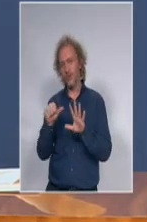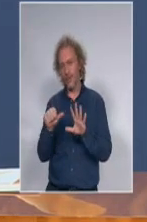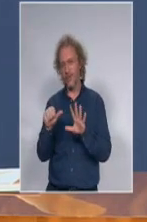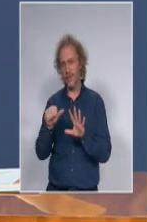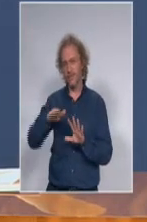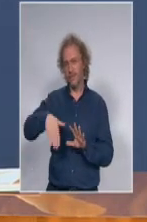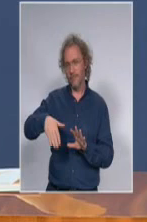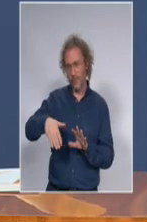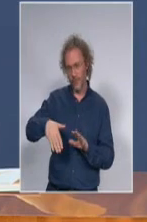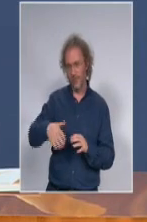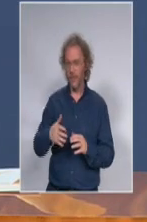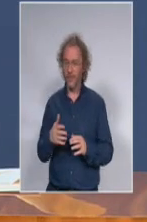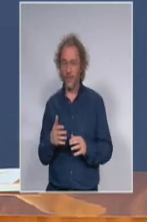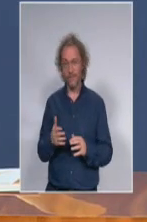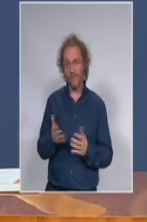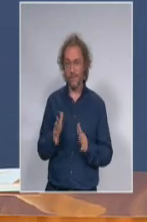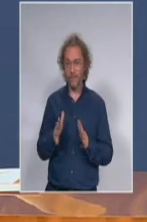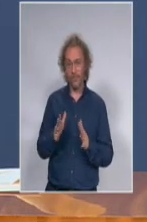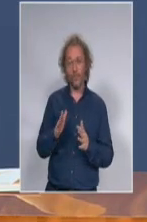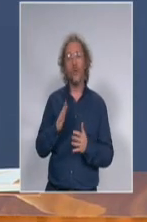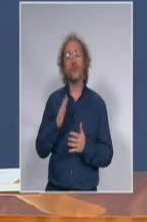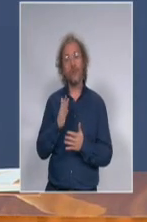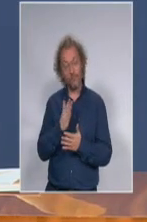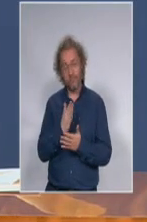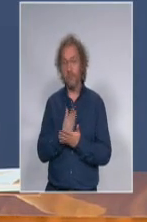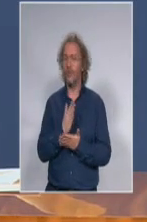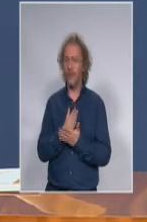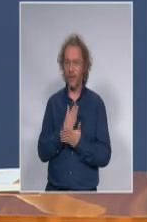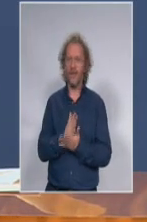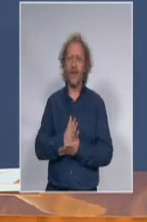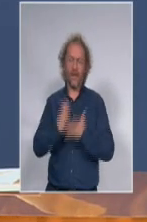bude možda i najveći broj lica do sada.